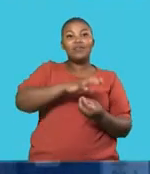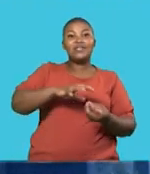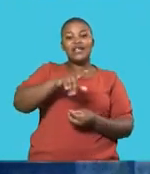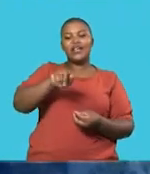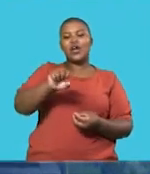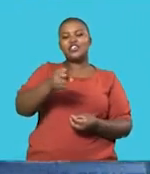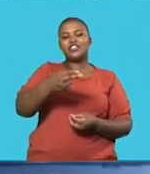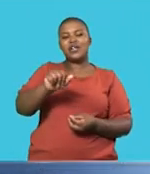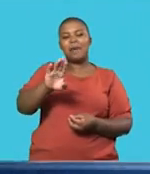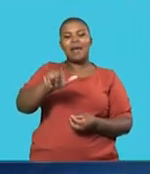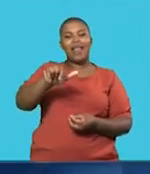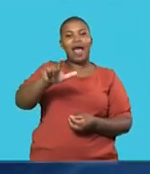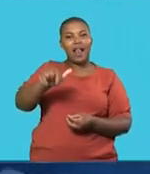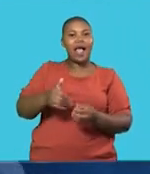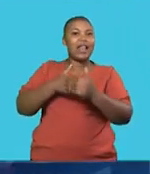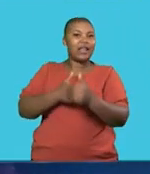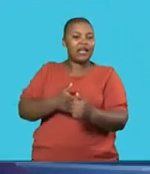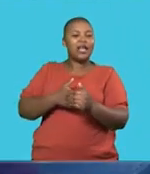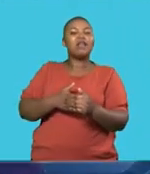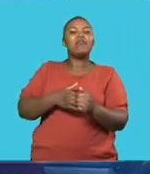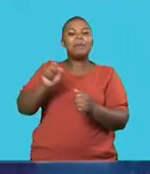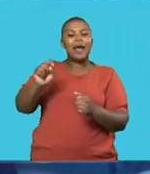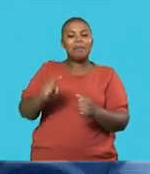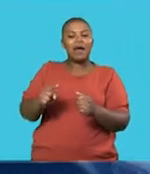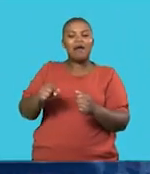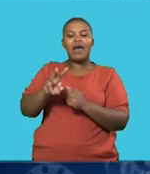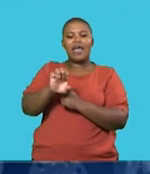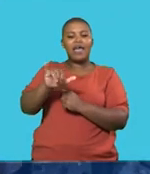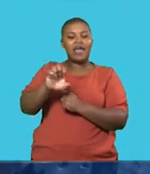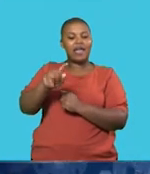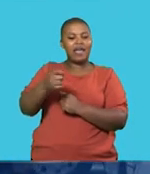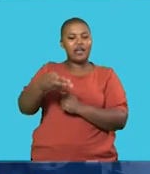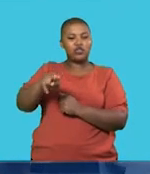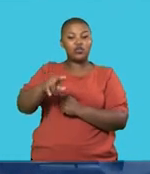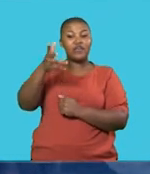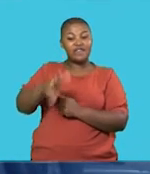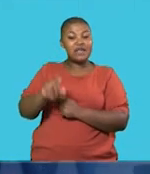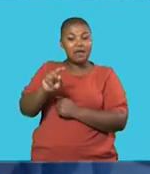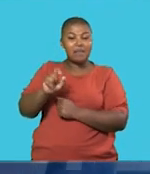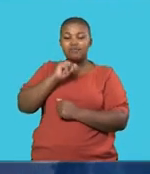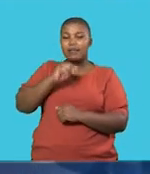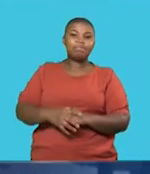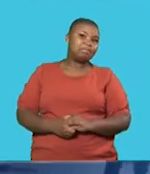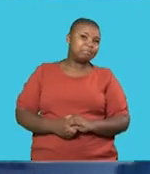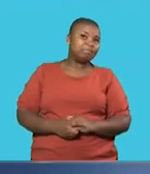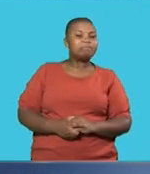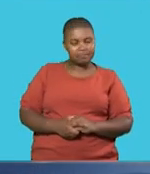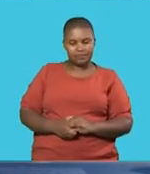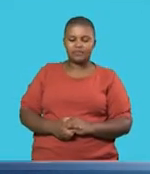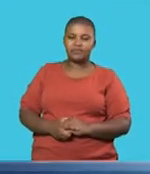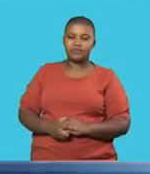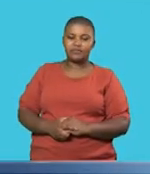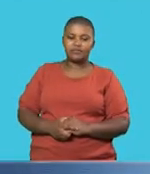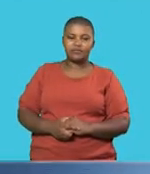ayinhloko nahola ukuphatha kwale nxanxathela yezitolo bese zokalisa ilakalayo ngokuvulwa kwale ndawo. Sikhule nayo